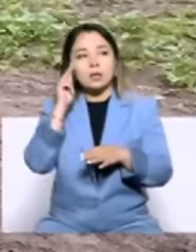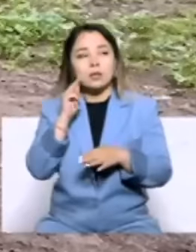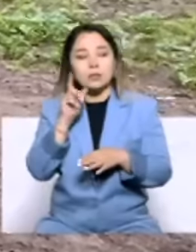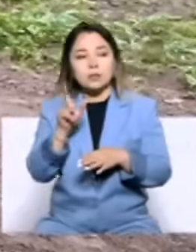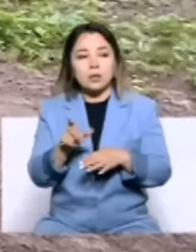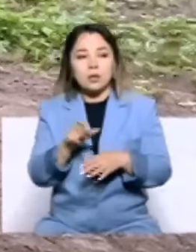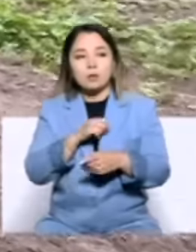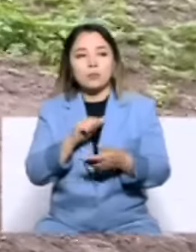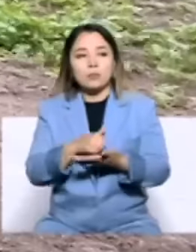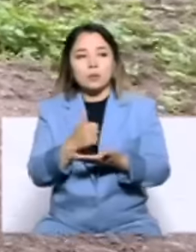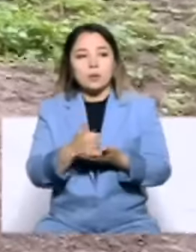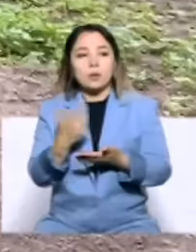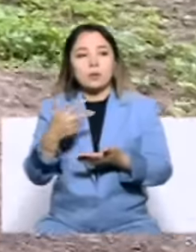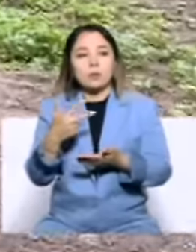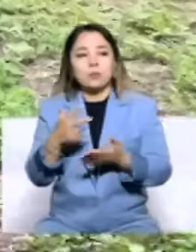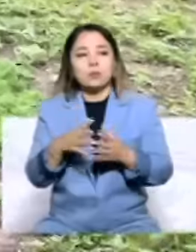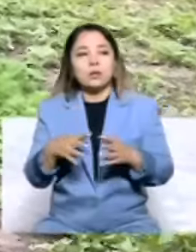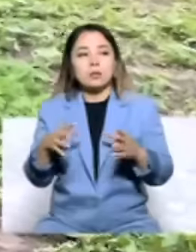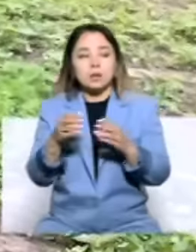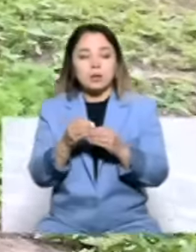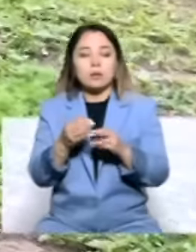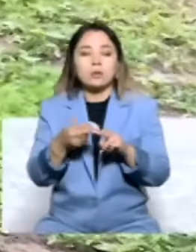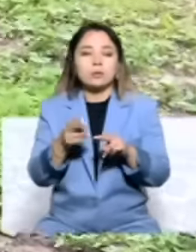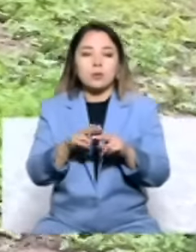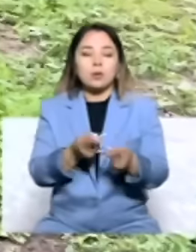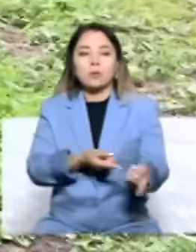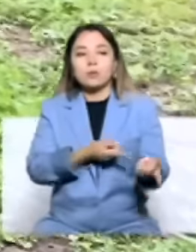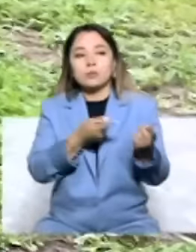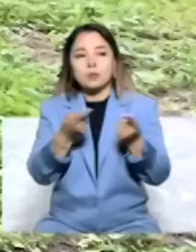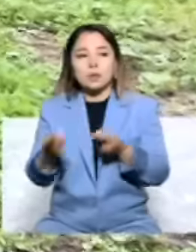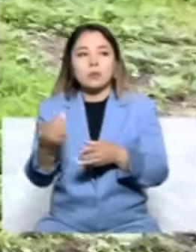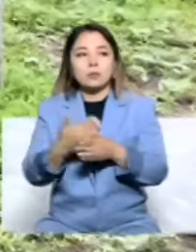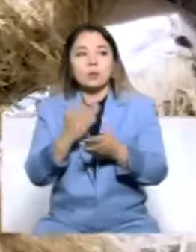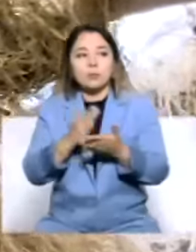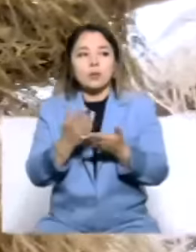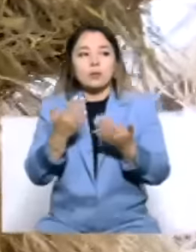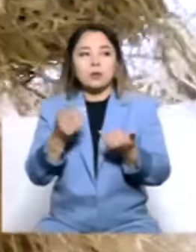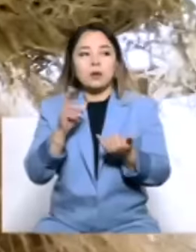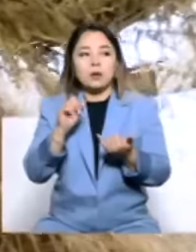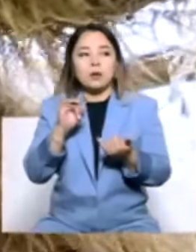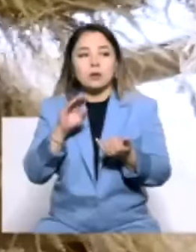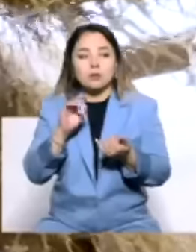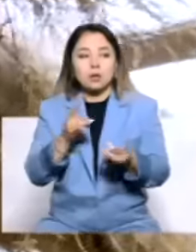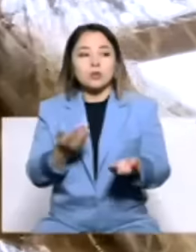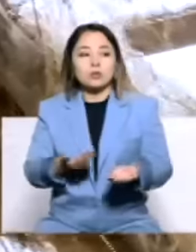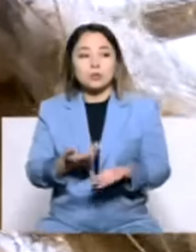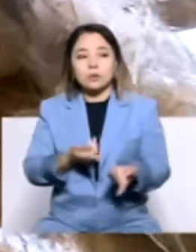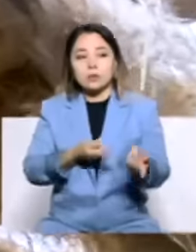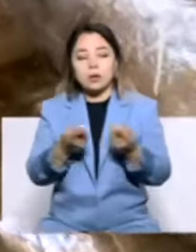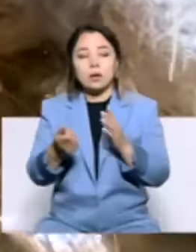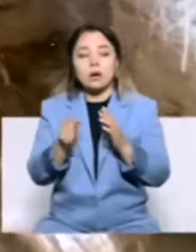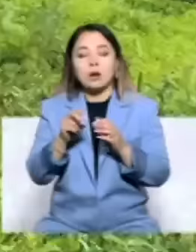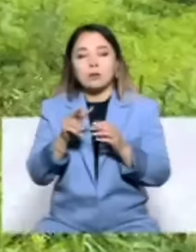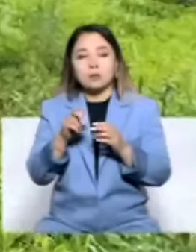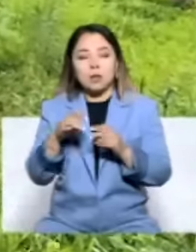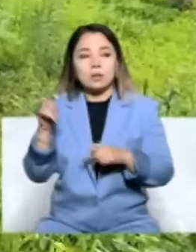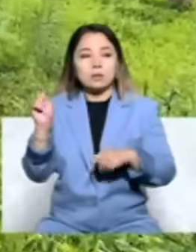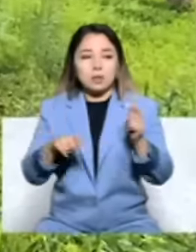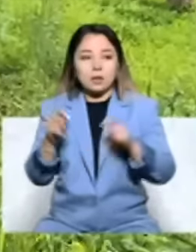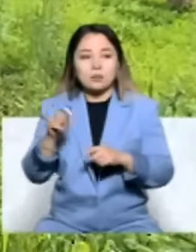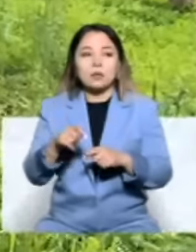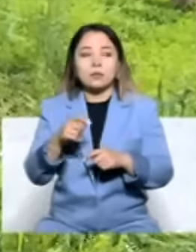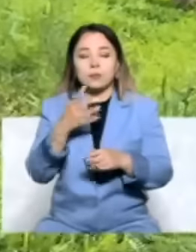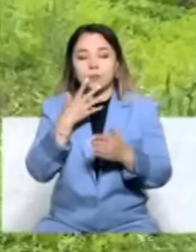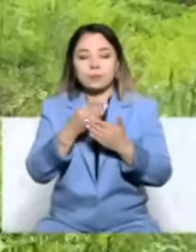ата өзі басып болып, 30-дан аса отбасыны осында көшіріп әкелген. Қазір Қаражарда қоныстанғандардың дені Алтайдың ар жағынан келген